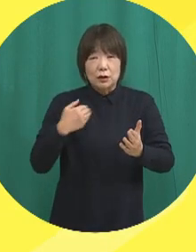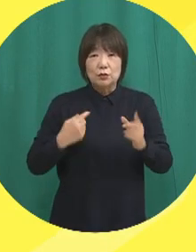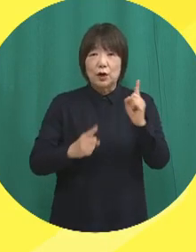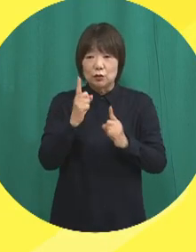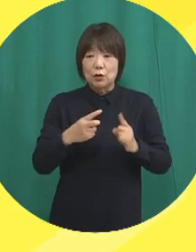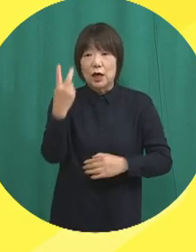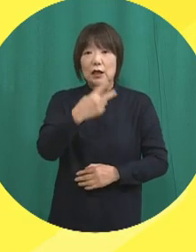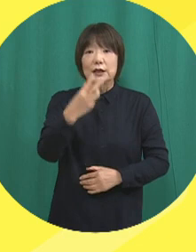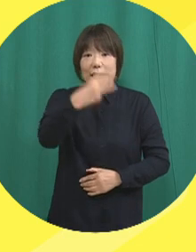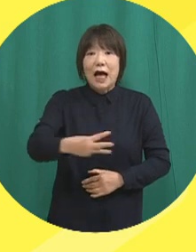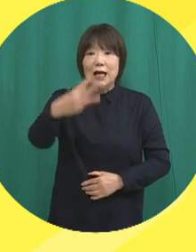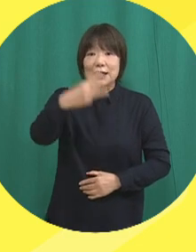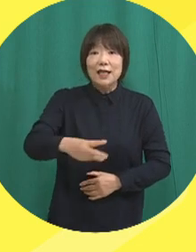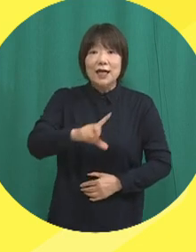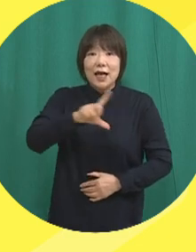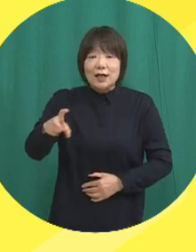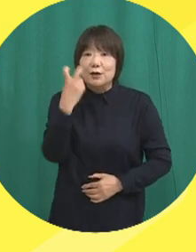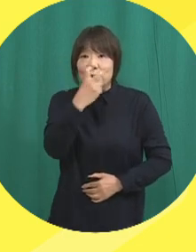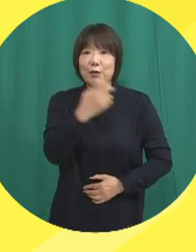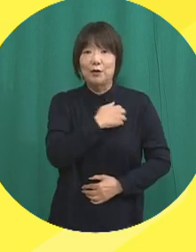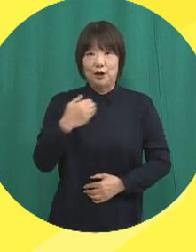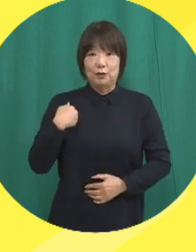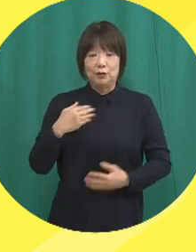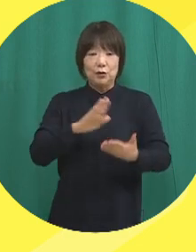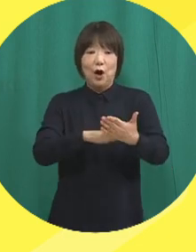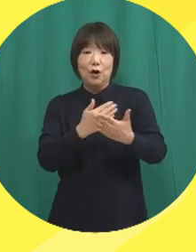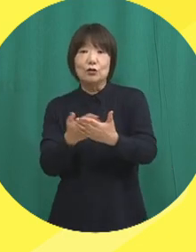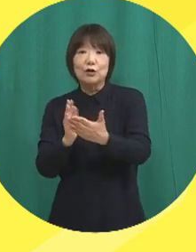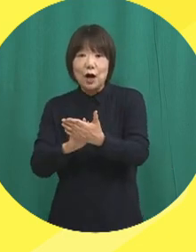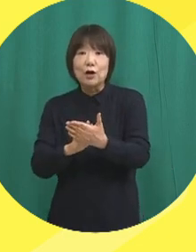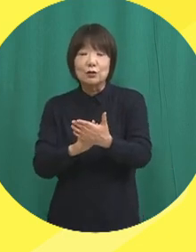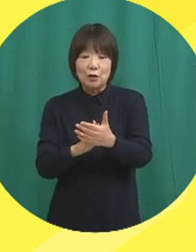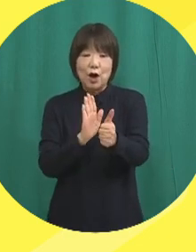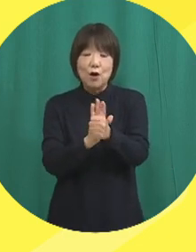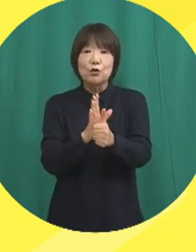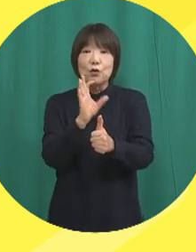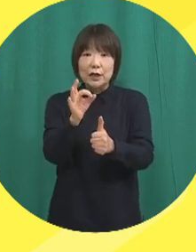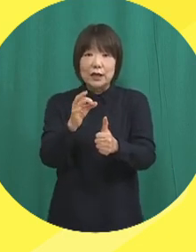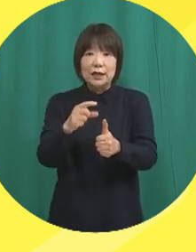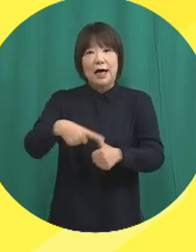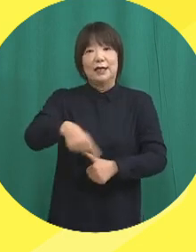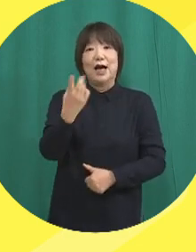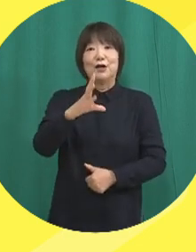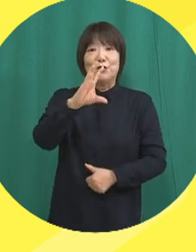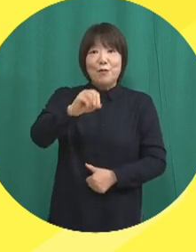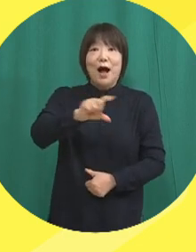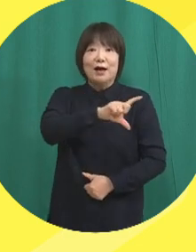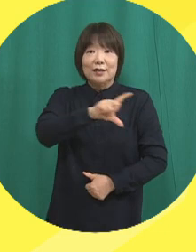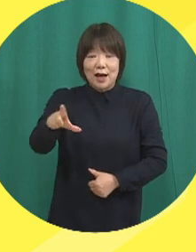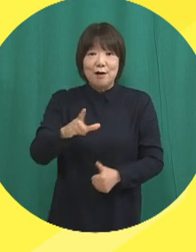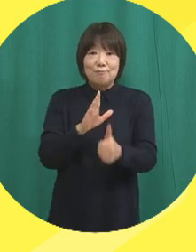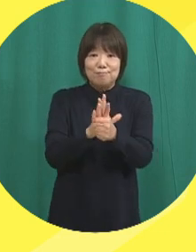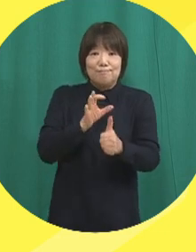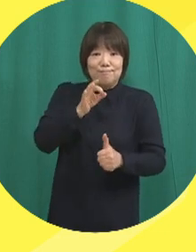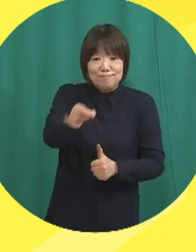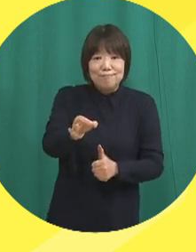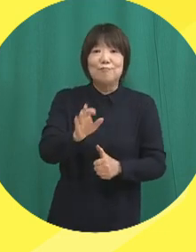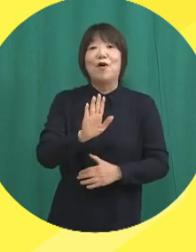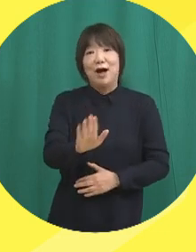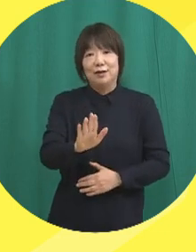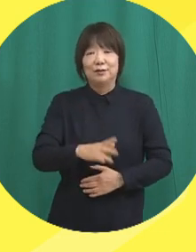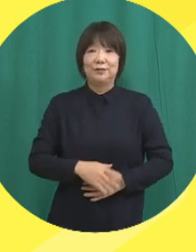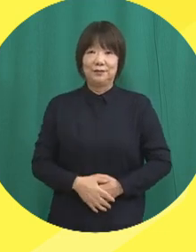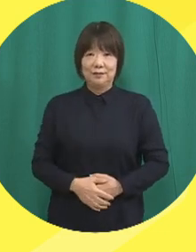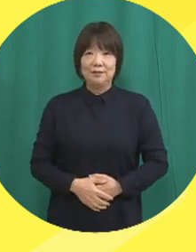実施できますし、耐震改修工事には標準的な場合の補助金としてドドンと100万円を補助しています